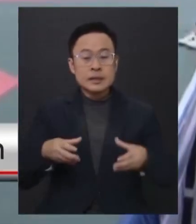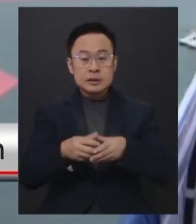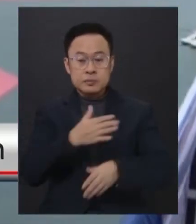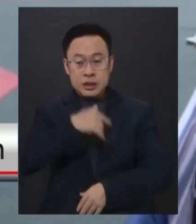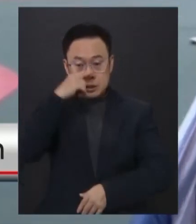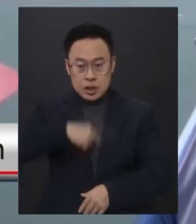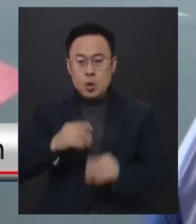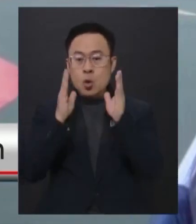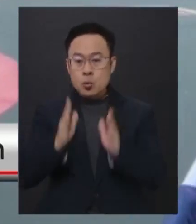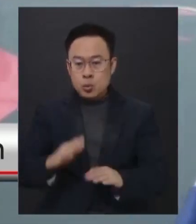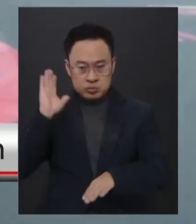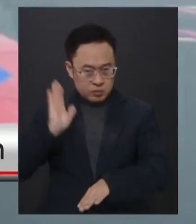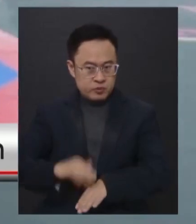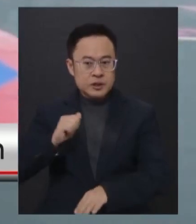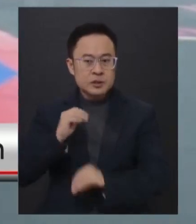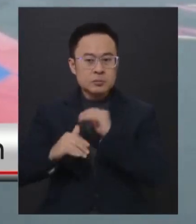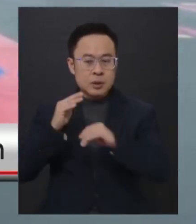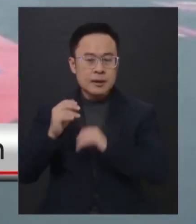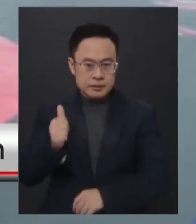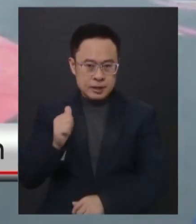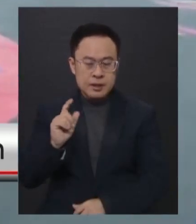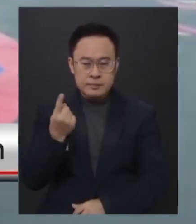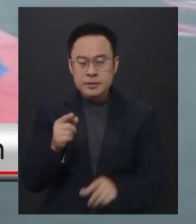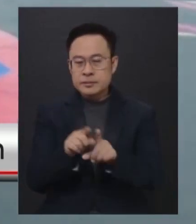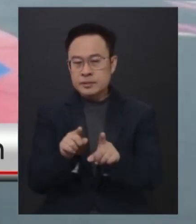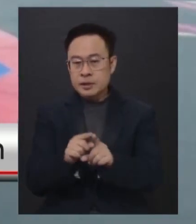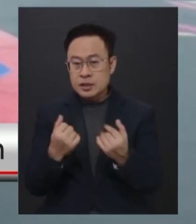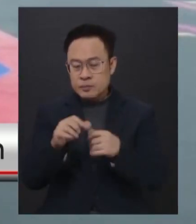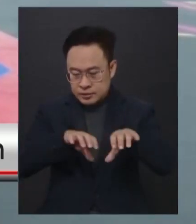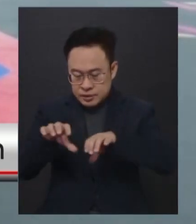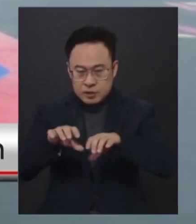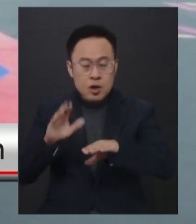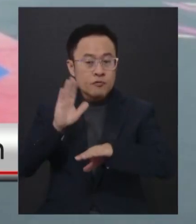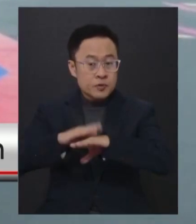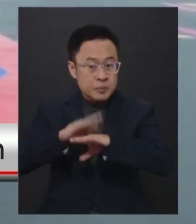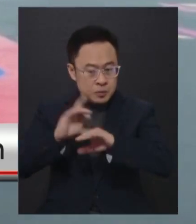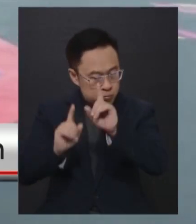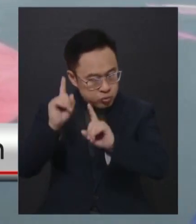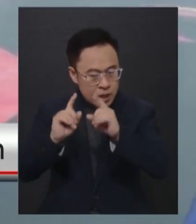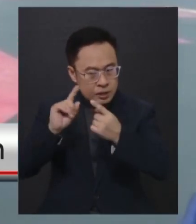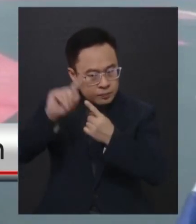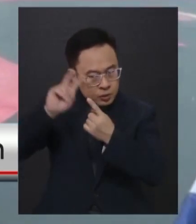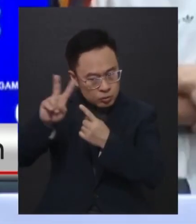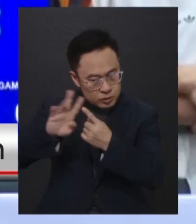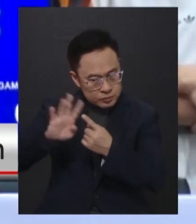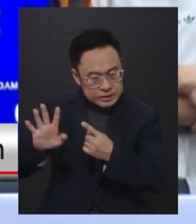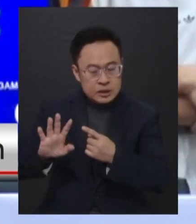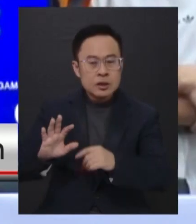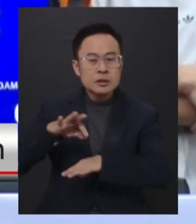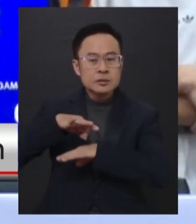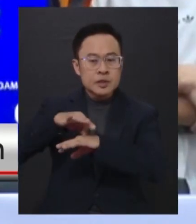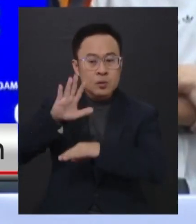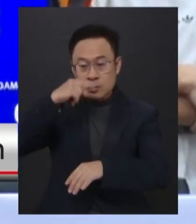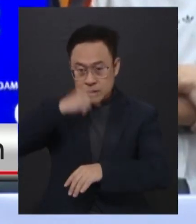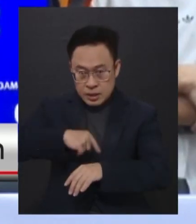าที่มีความสามารถสูงยิ่งขึ้นแล้วก็รายการนี้เนี่ยจะเป็นการจัดอันดับประเทศไทยในแต่ละรุ่นทุกคนจะได้รู้ว่าฝีมือตัวเองเนี่ยอยู่